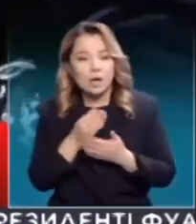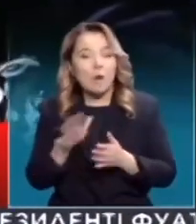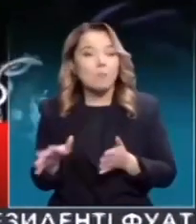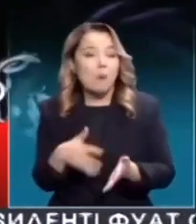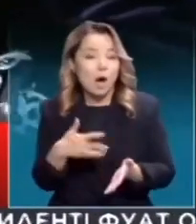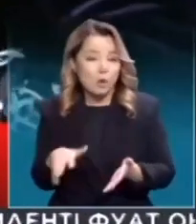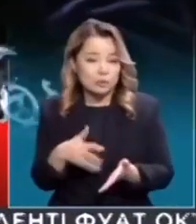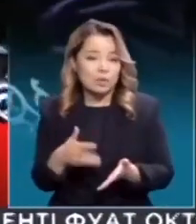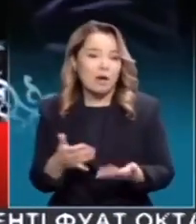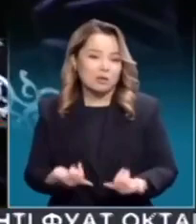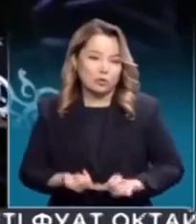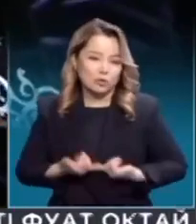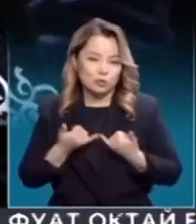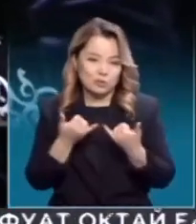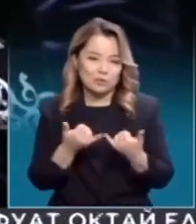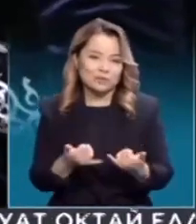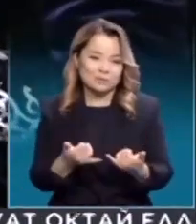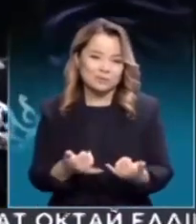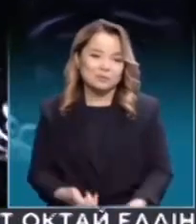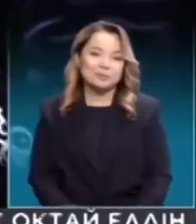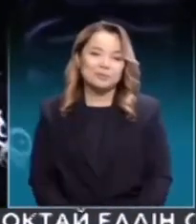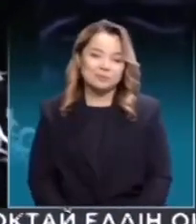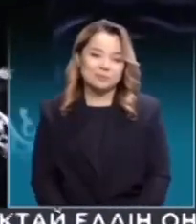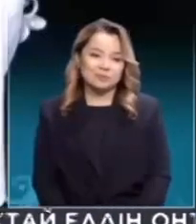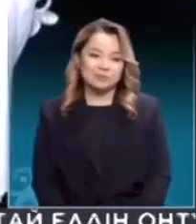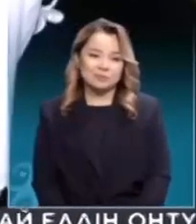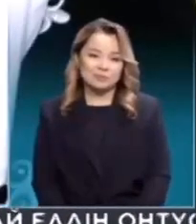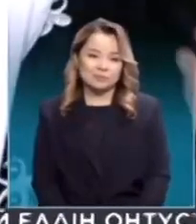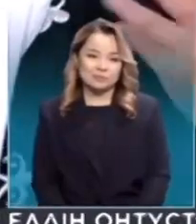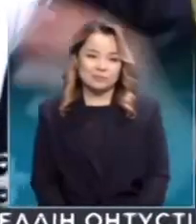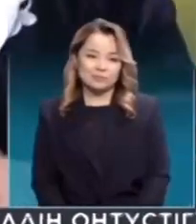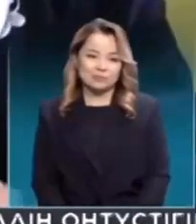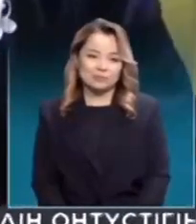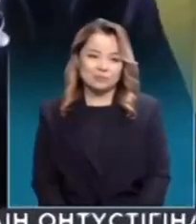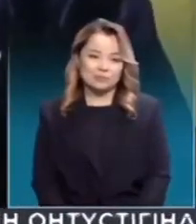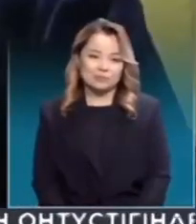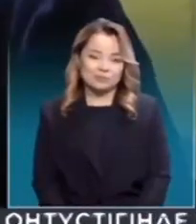ұсынылды. Елмира Каленова аймақтағы әріптестерінің көмегімен Қазақстан ұлттық арнасы.